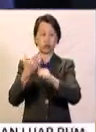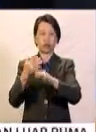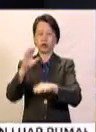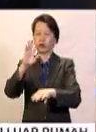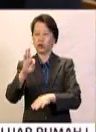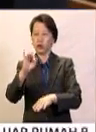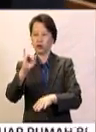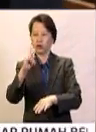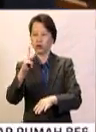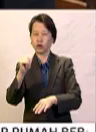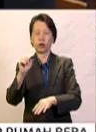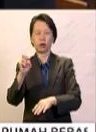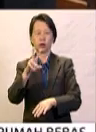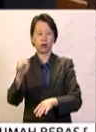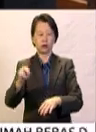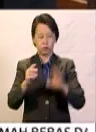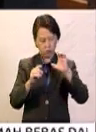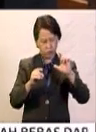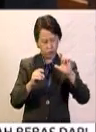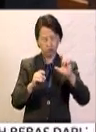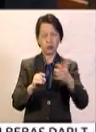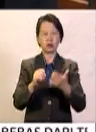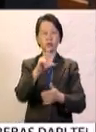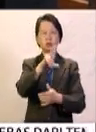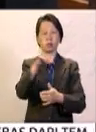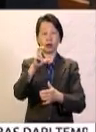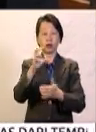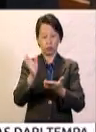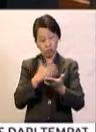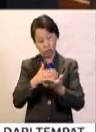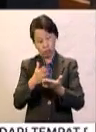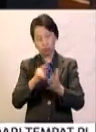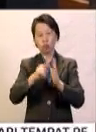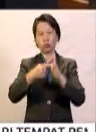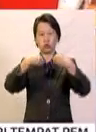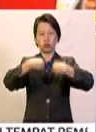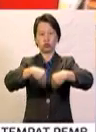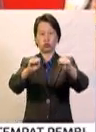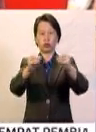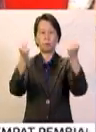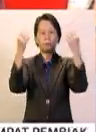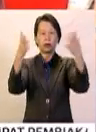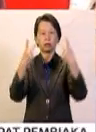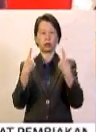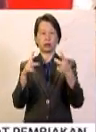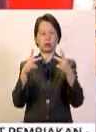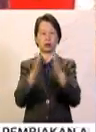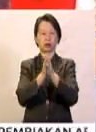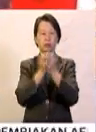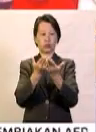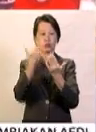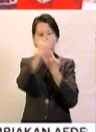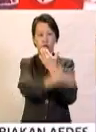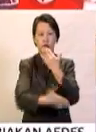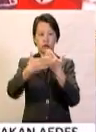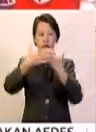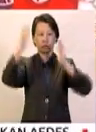Novel setebal kira-kira 300 muka surat ini kini mula dijual di kebanyakan kedai buku di seluruh negara.